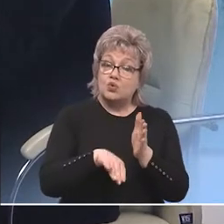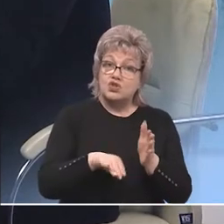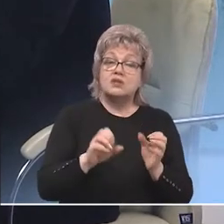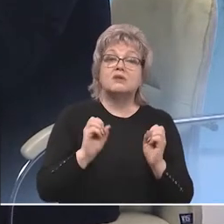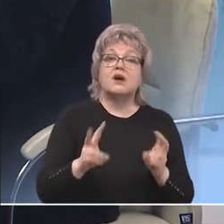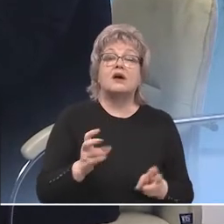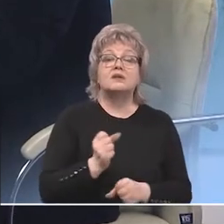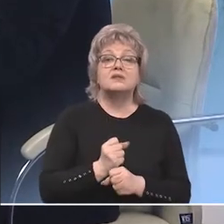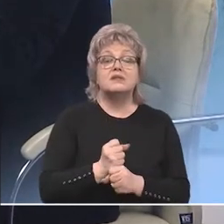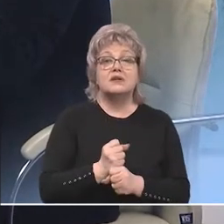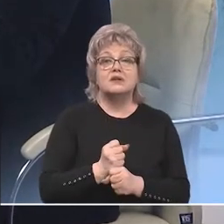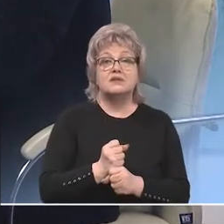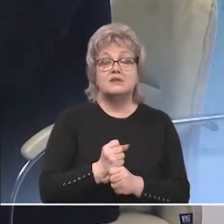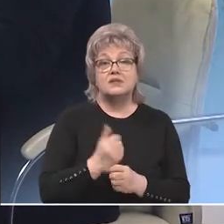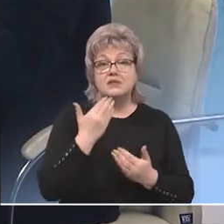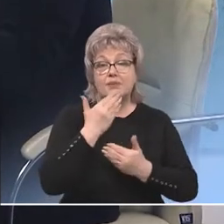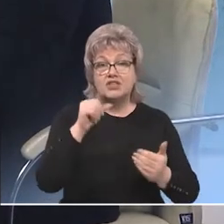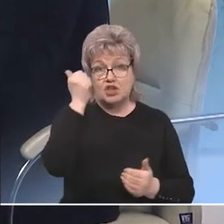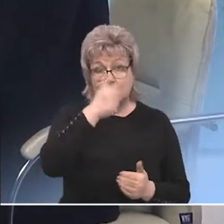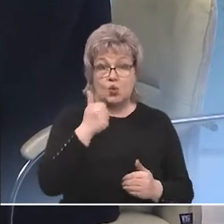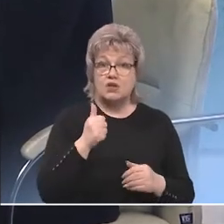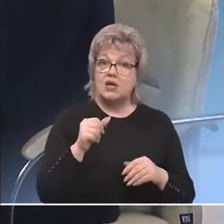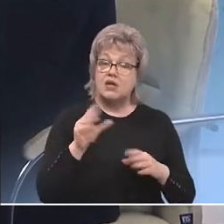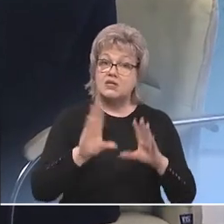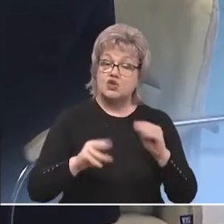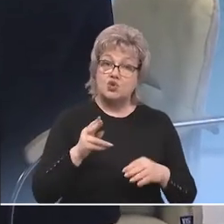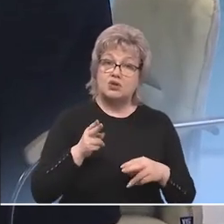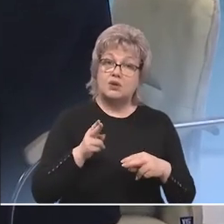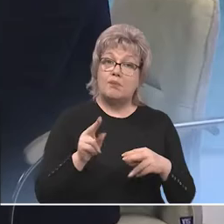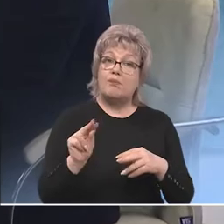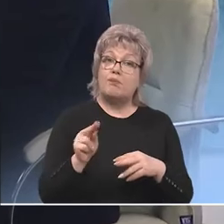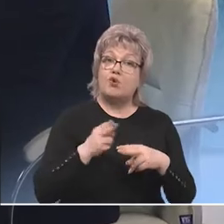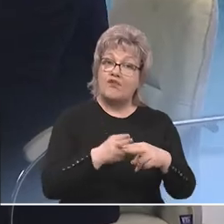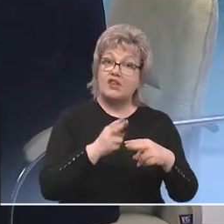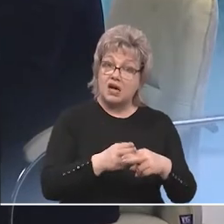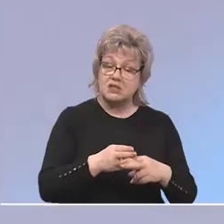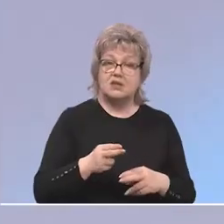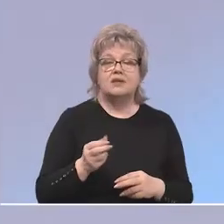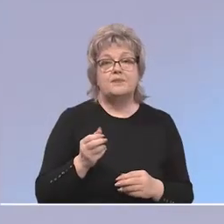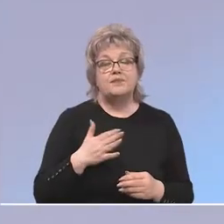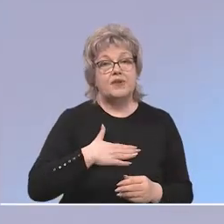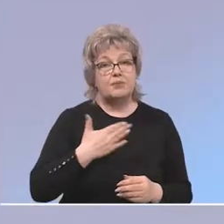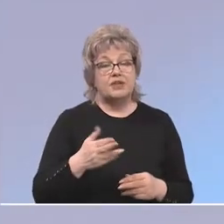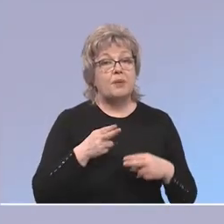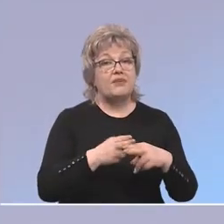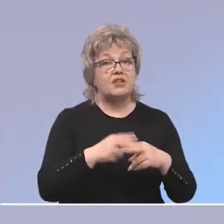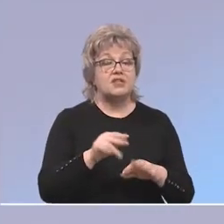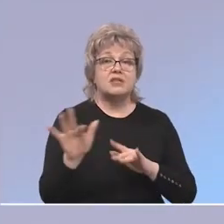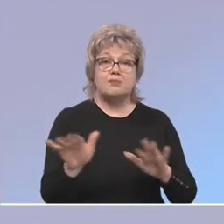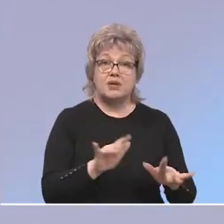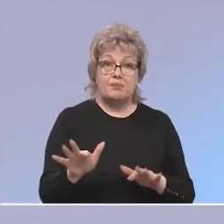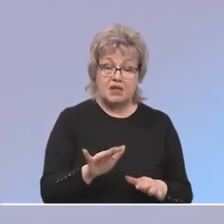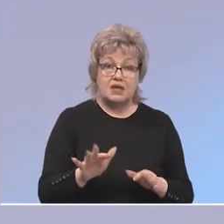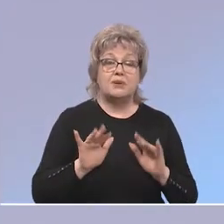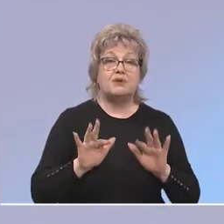долю? За последние годы, за счет профилактики или за счет чего? В первую очередь, благодаря проведению профилактических